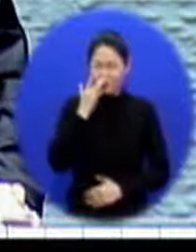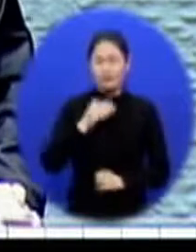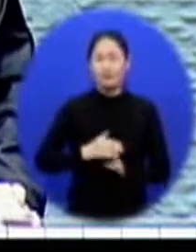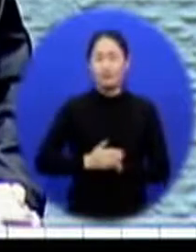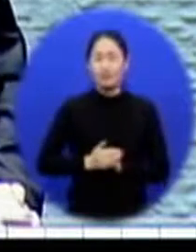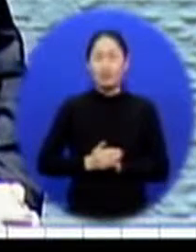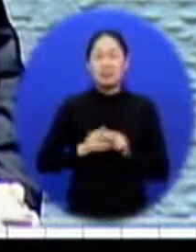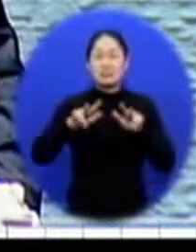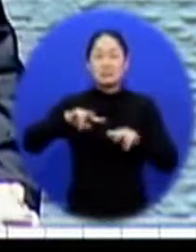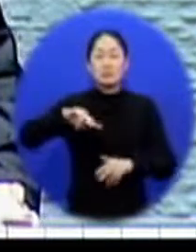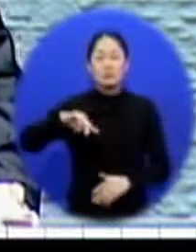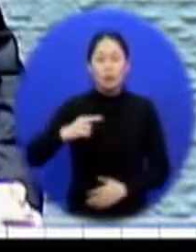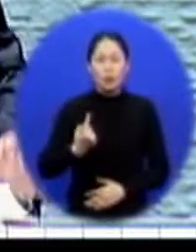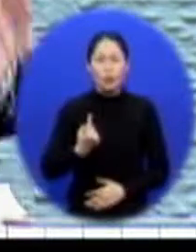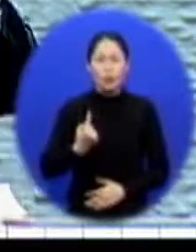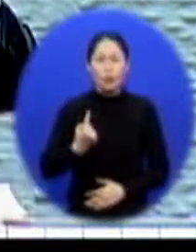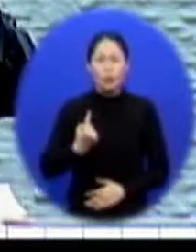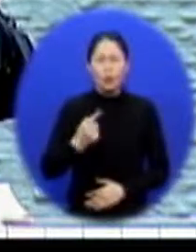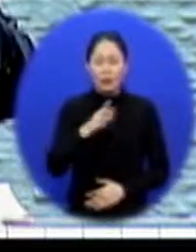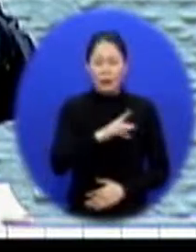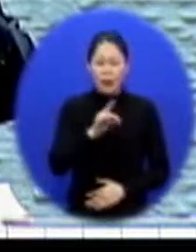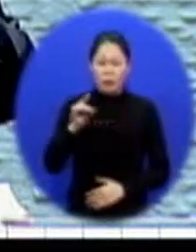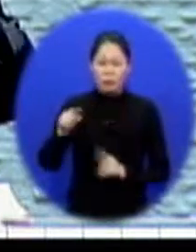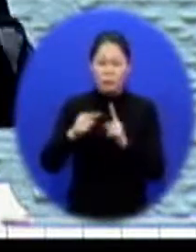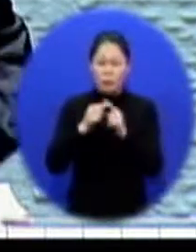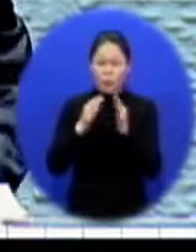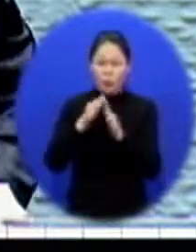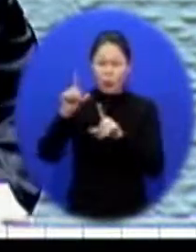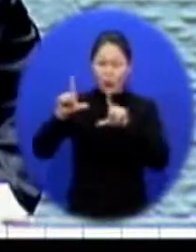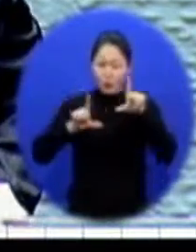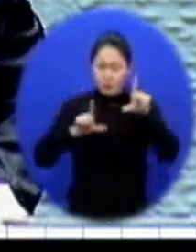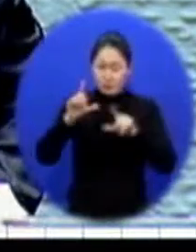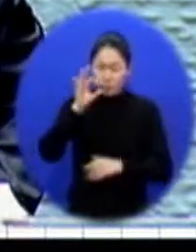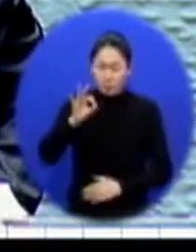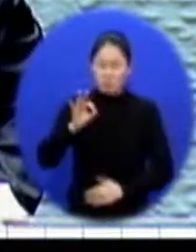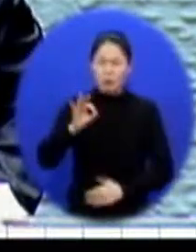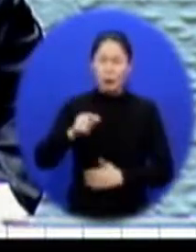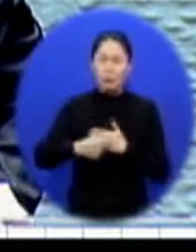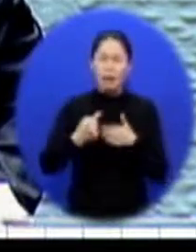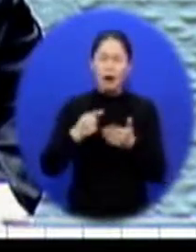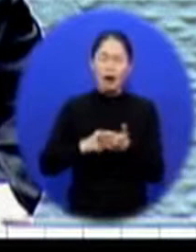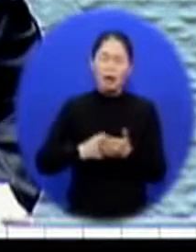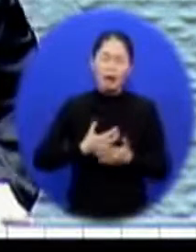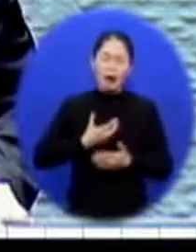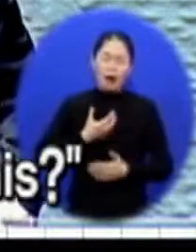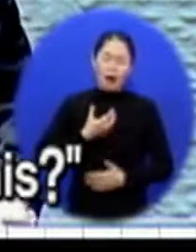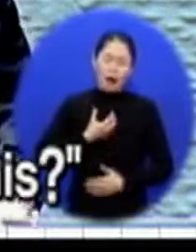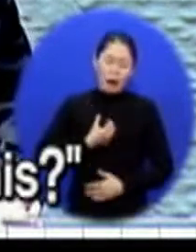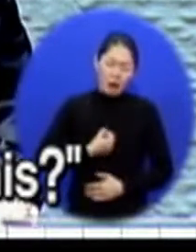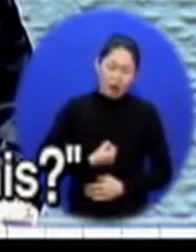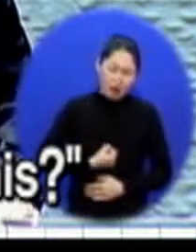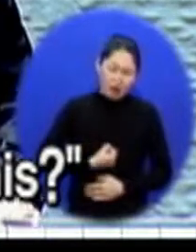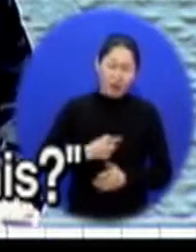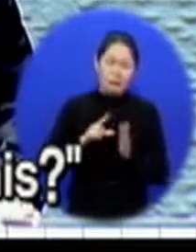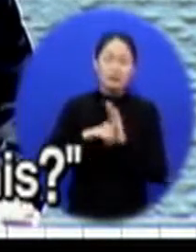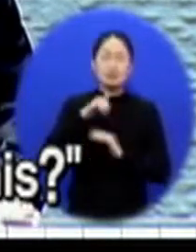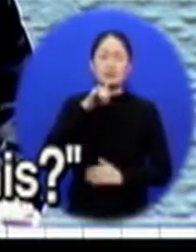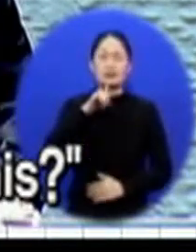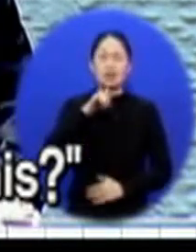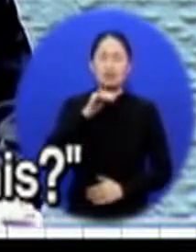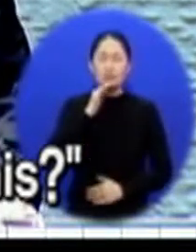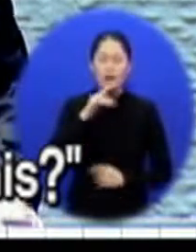있다곤 교회 현실을 보면서 가슴이 무너질 때가 있습니다 야 교회가 이러다가 끝나는